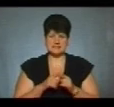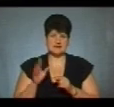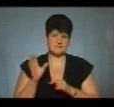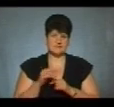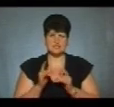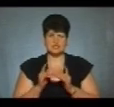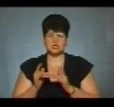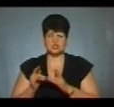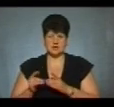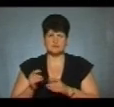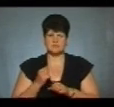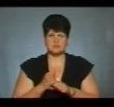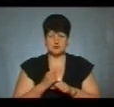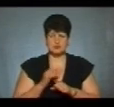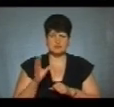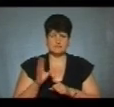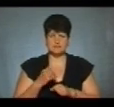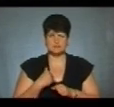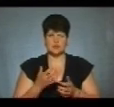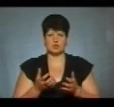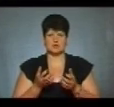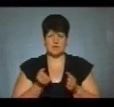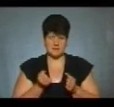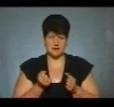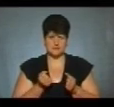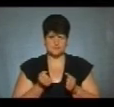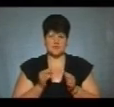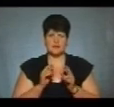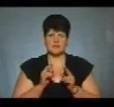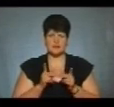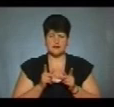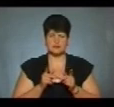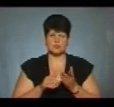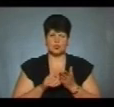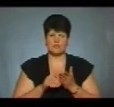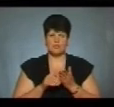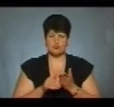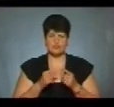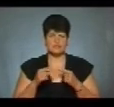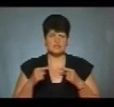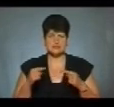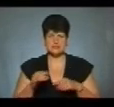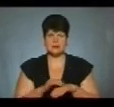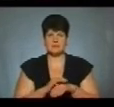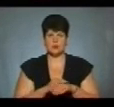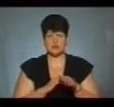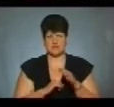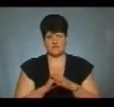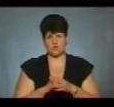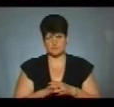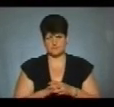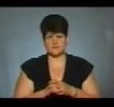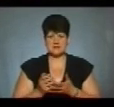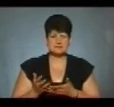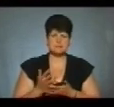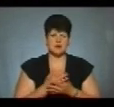ліжка функціональні, і всі ліжка ми отримали як спонсорську допомогу від різних благодійних фондів. Збирала